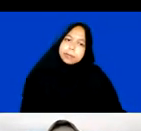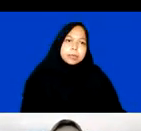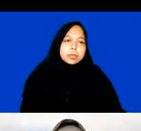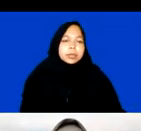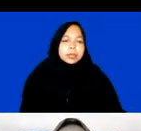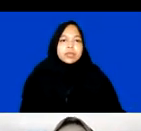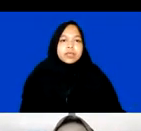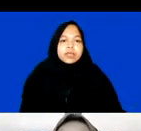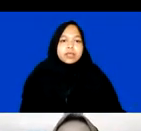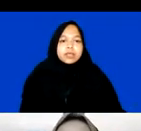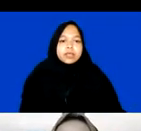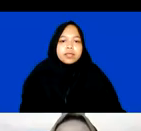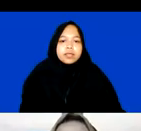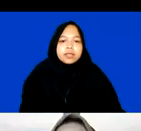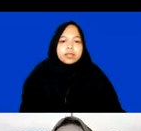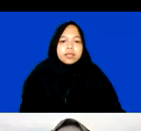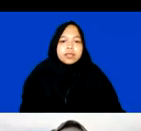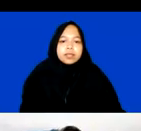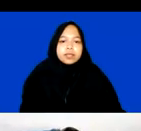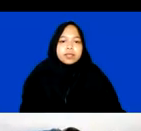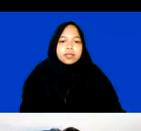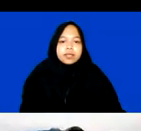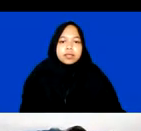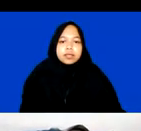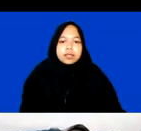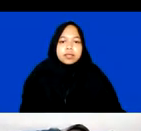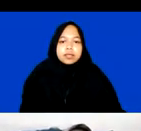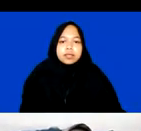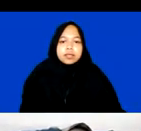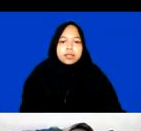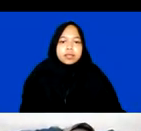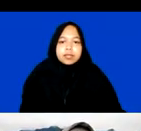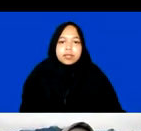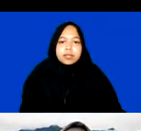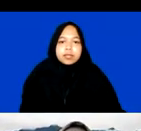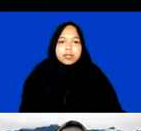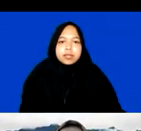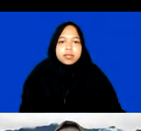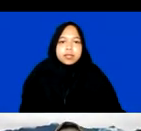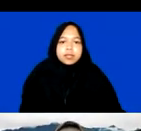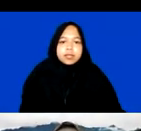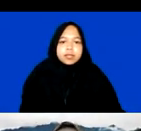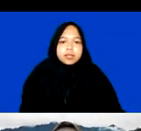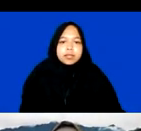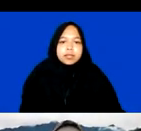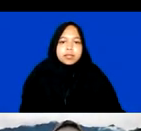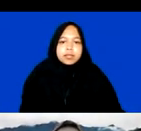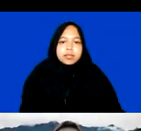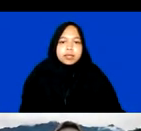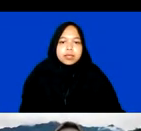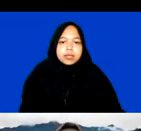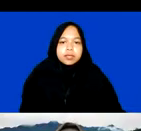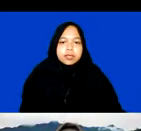Mungkin bisa sambil dijelaskan Mas Kirai, gimana sih tips atau triksnya kalau menggunakan teknik ini? Kendalanya,